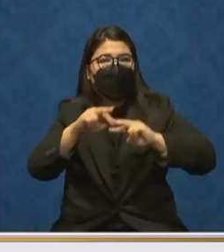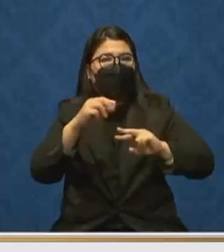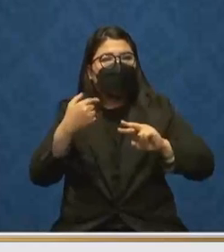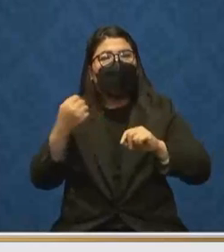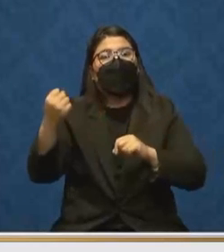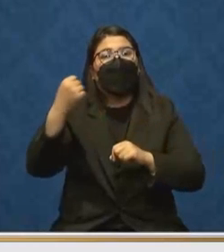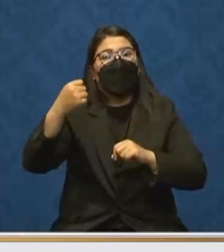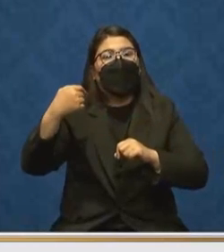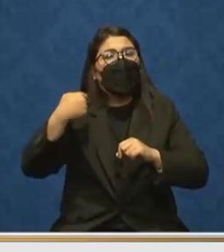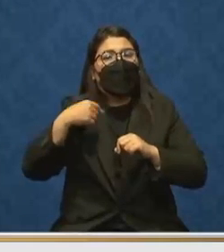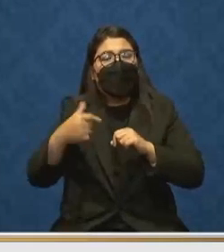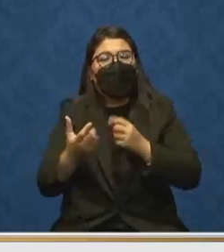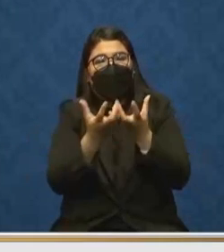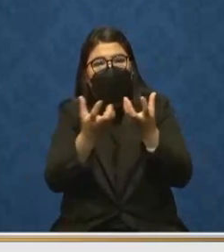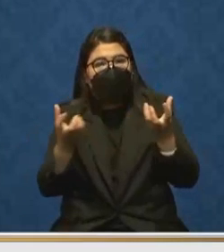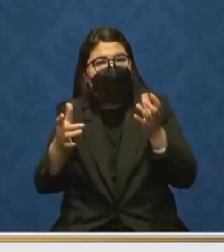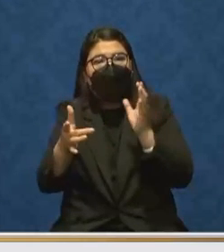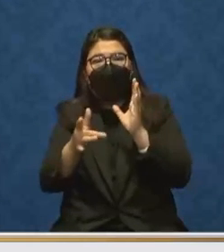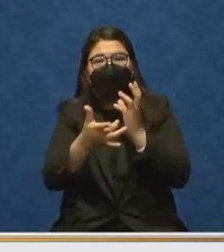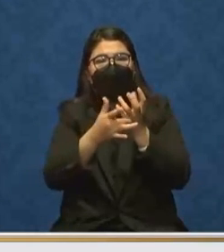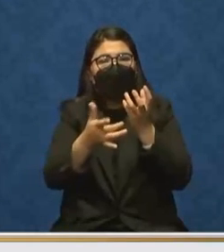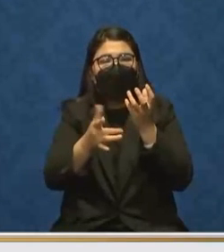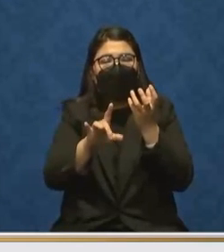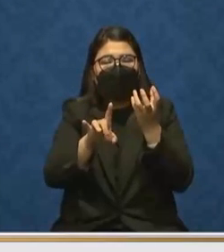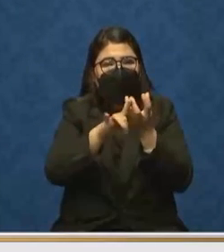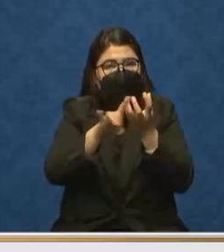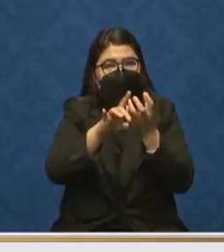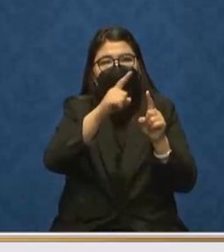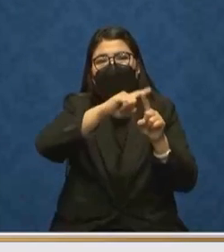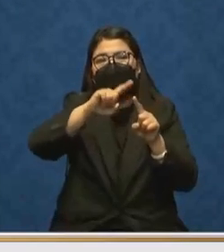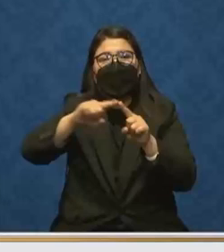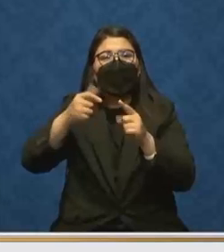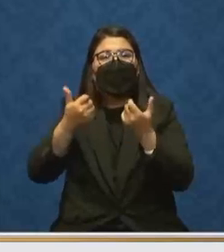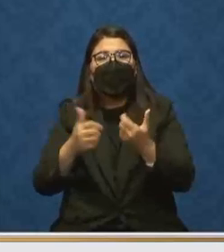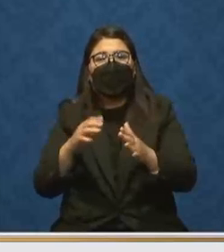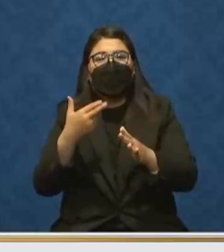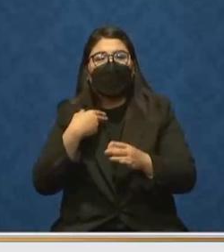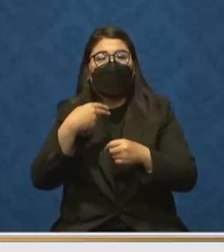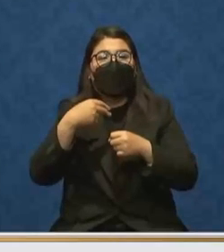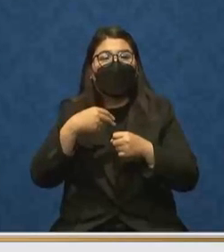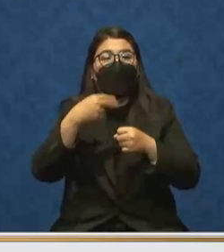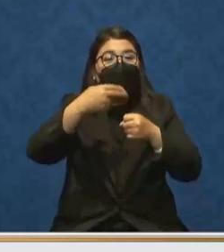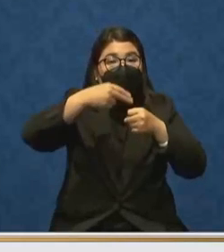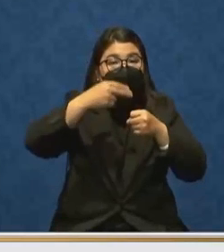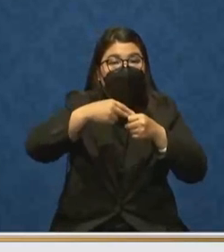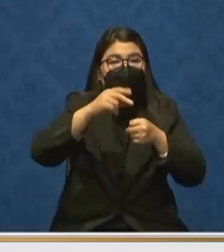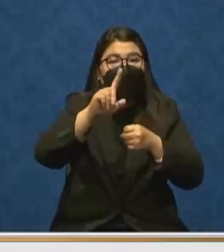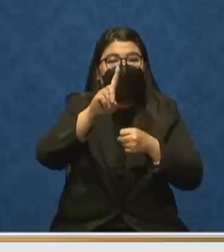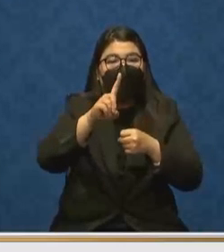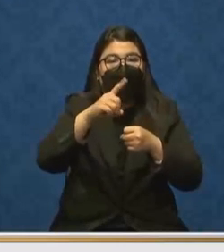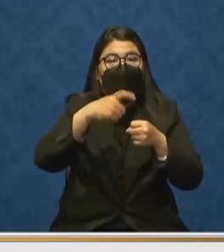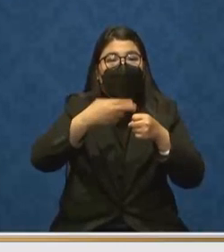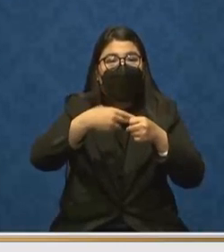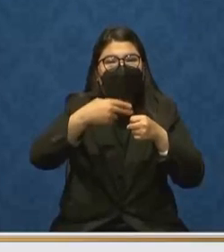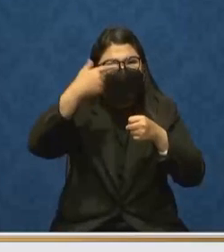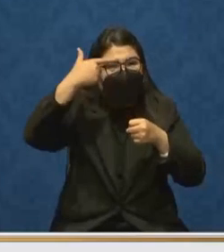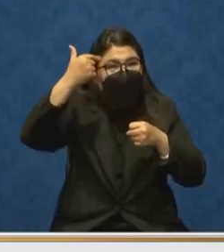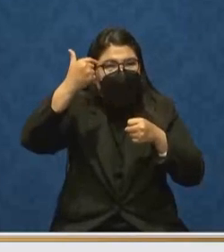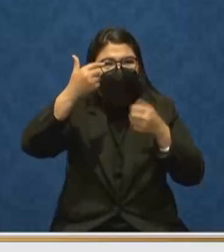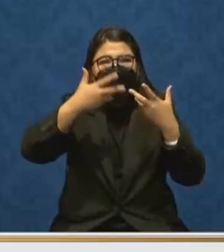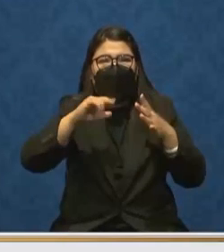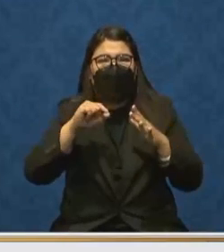นการเพิ่มประสิทธิภาพการใช้พลังงานในทุกภาคส่วนรักษาอัตราการผลิตน้ำมันดิบและก๊าซธรรมชาติเหลวในประเทศไม่น้อยกว่